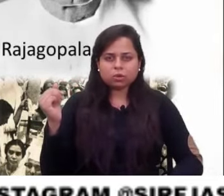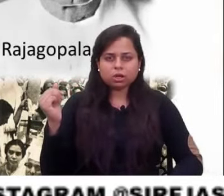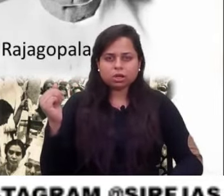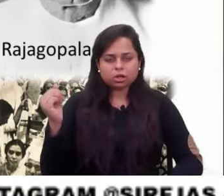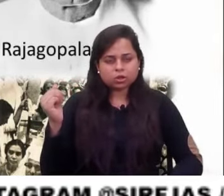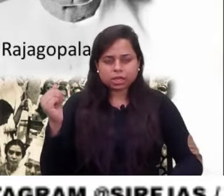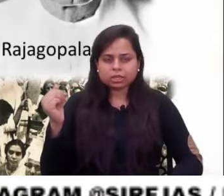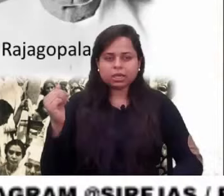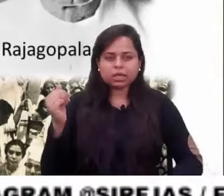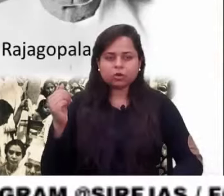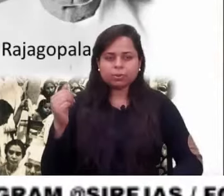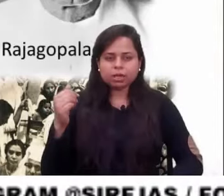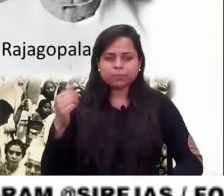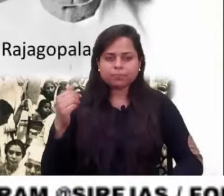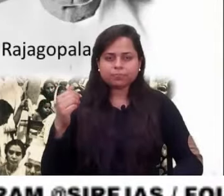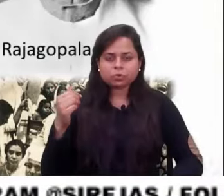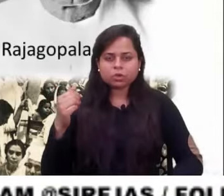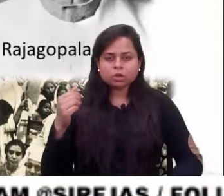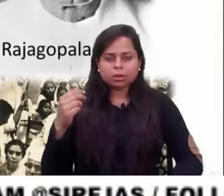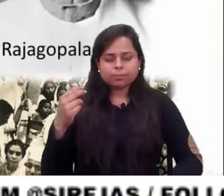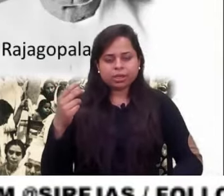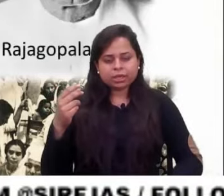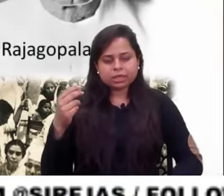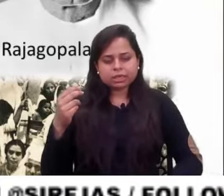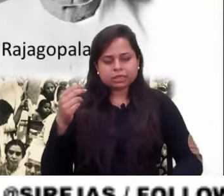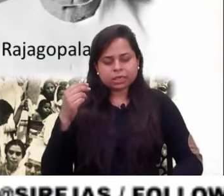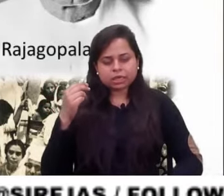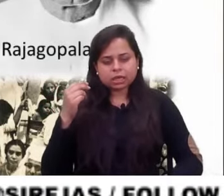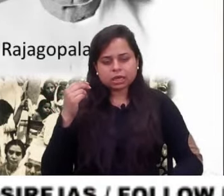मकसद पूरा हो यही देखने को मिली